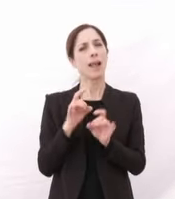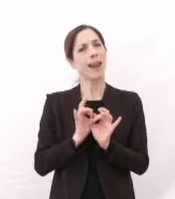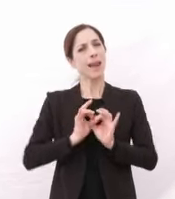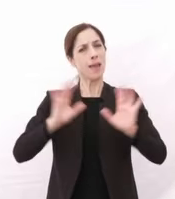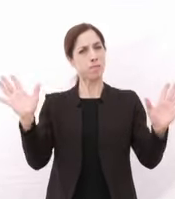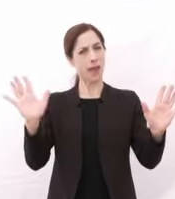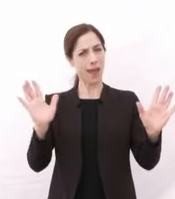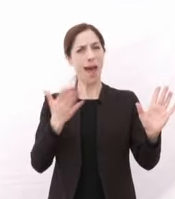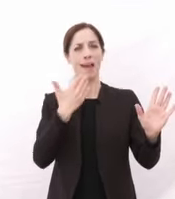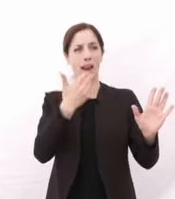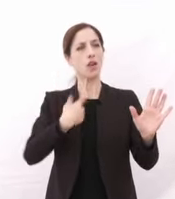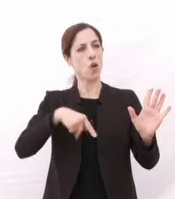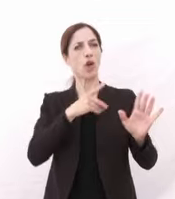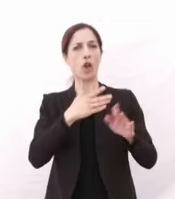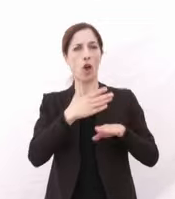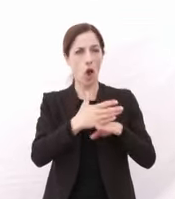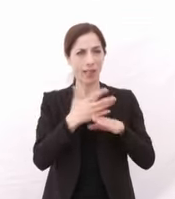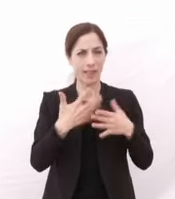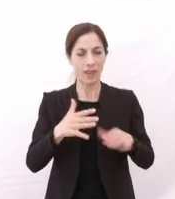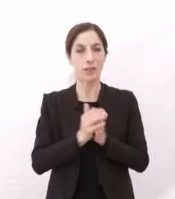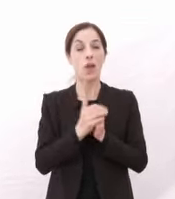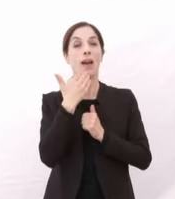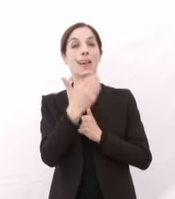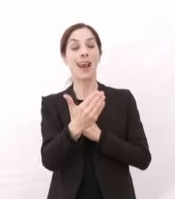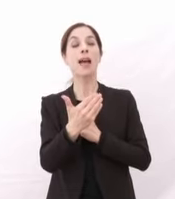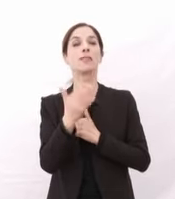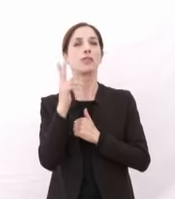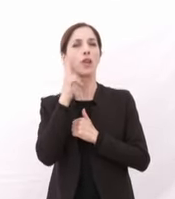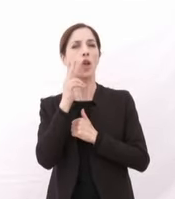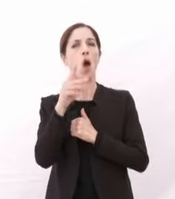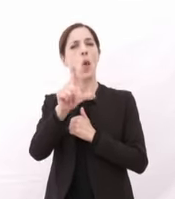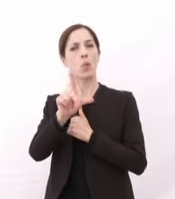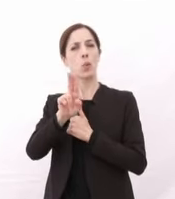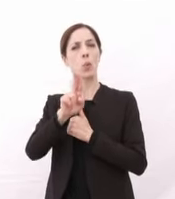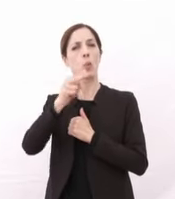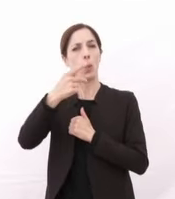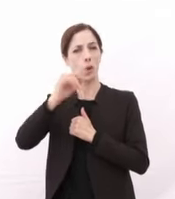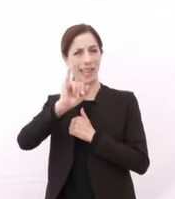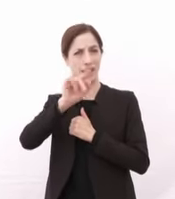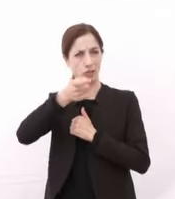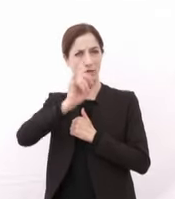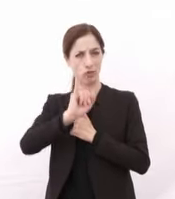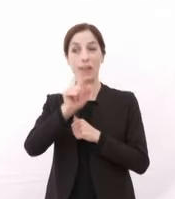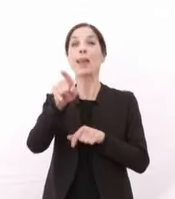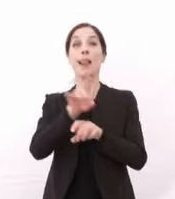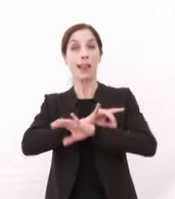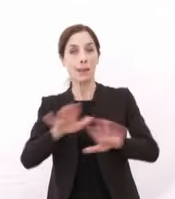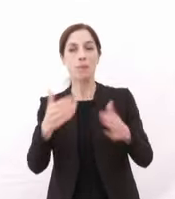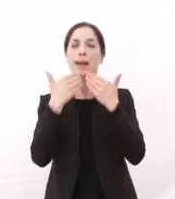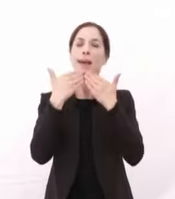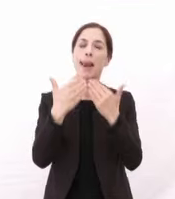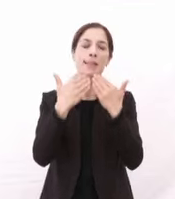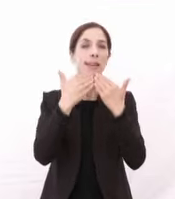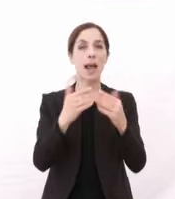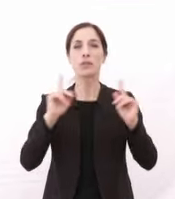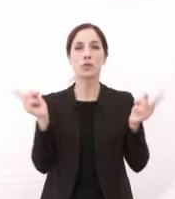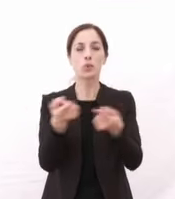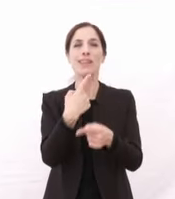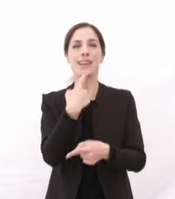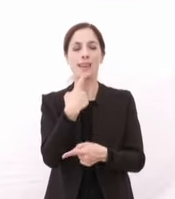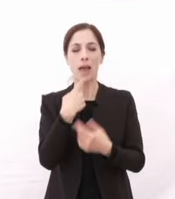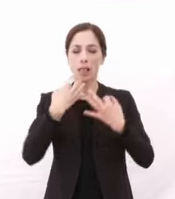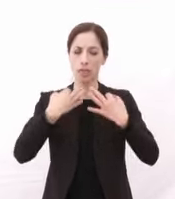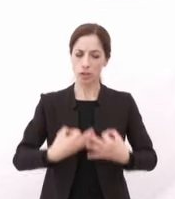Don Luigi, ringrazio Libera, un appello importante che è rivolto a tutti coloro i quali hanno deciso, stanno decidendo